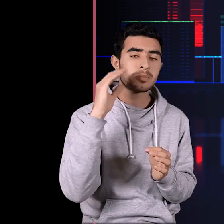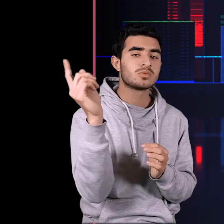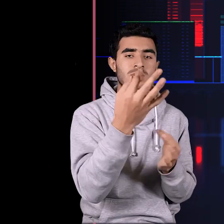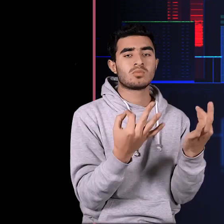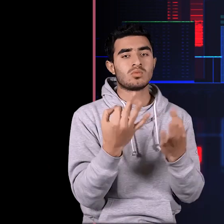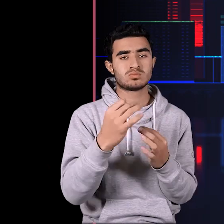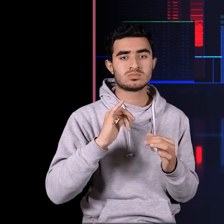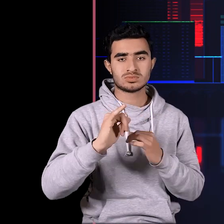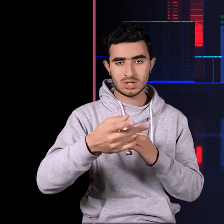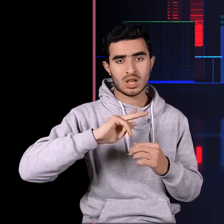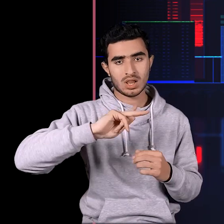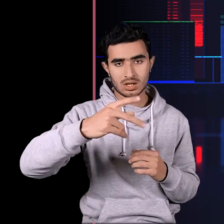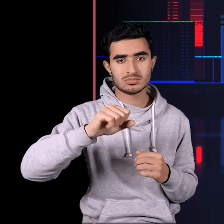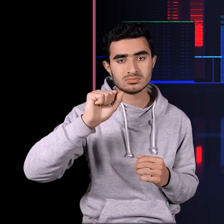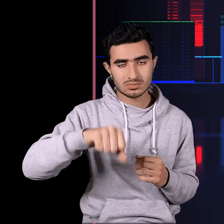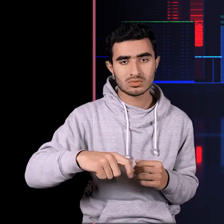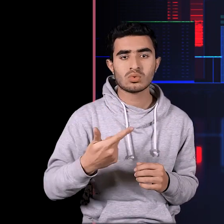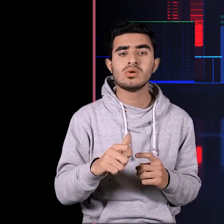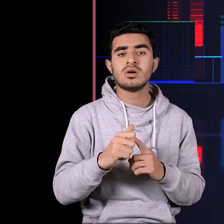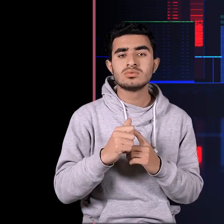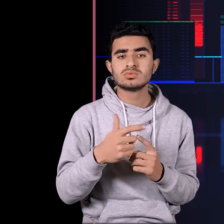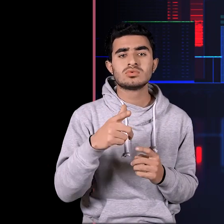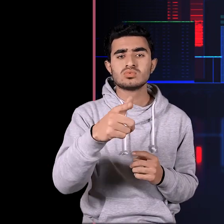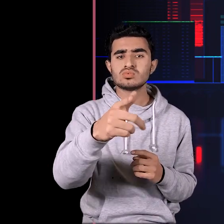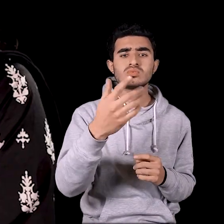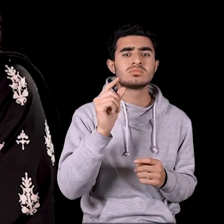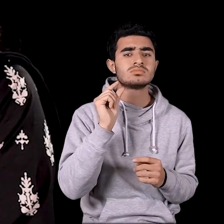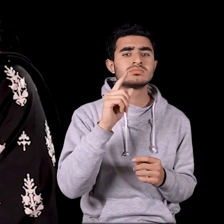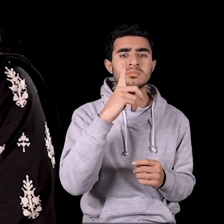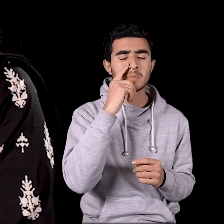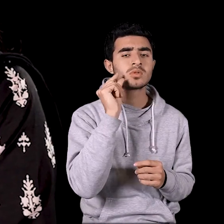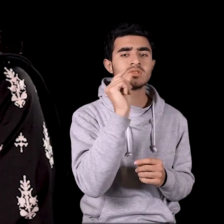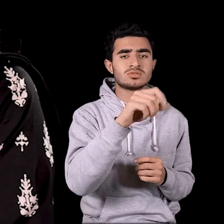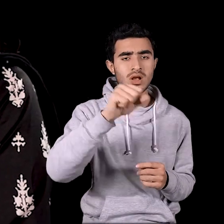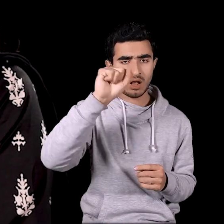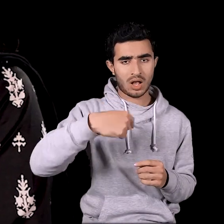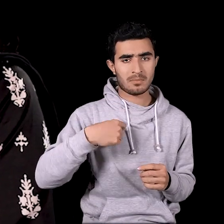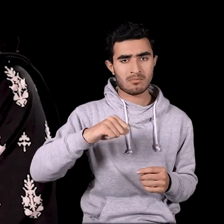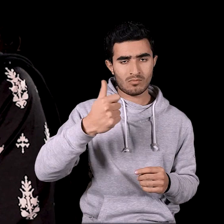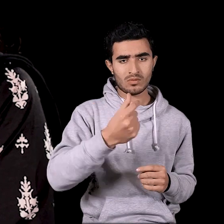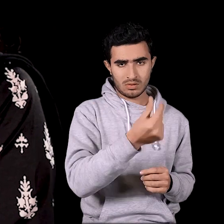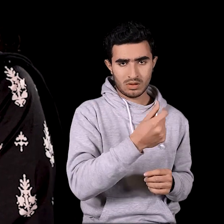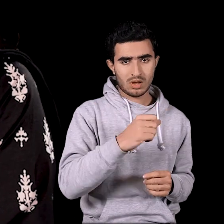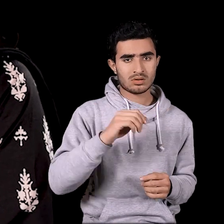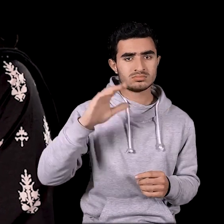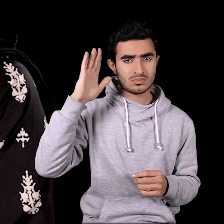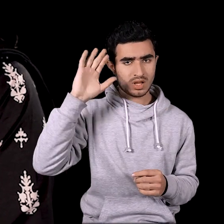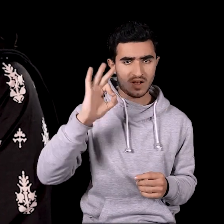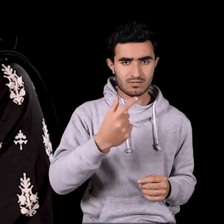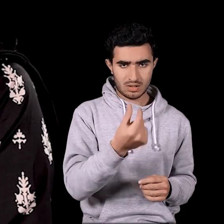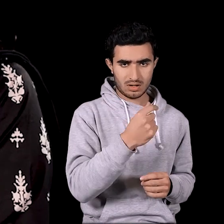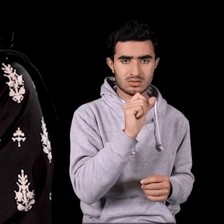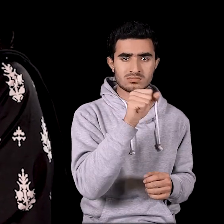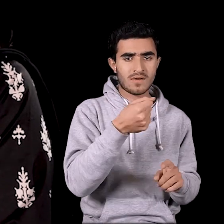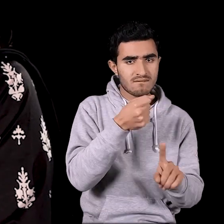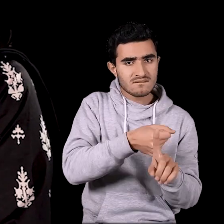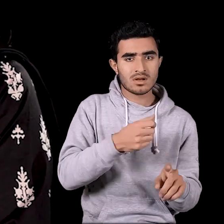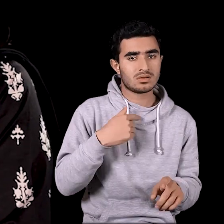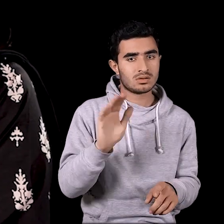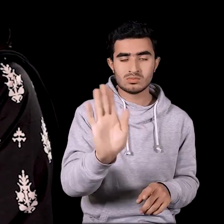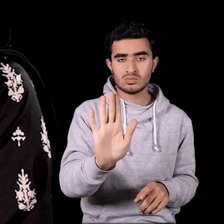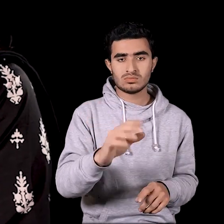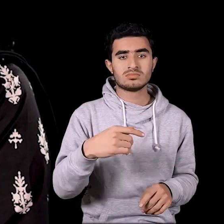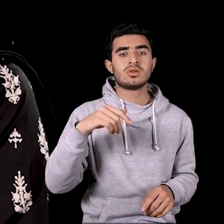ساتھ کوئی کس طرح برتاؤ کرے, اسی طرح آپ کو دوسروں کے ساتھ برتاؤ کرنا چاہیے. یو کی ناٹ ڈیمانڈ رسپیکٹ اینڈ یو کی ناٹ force somebody